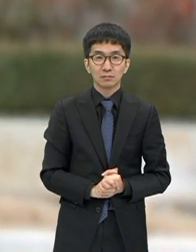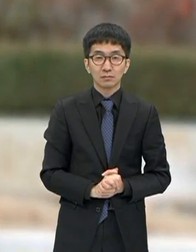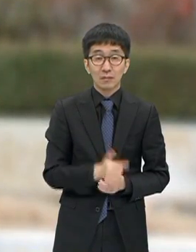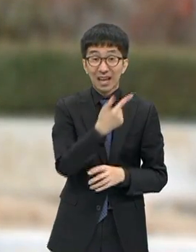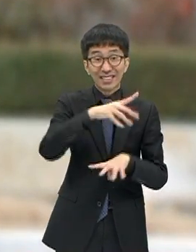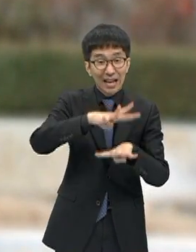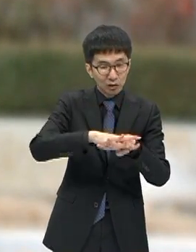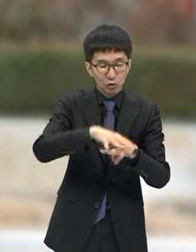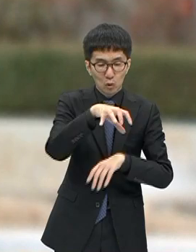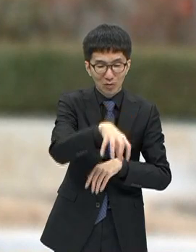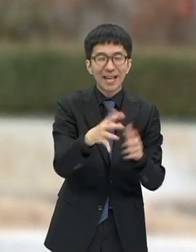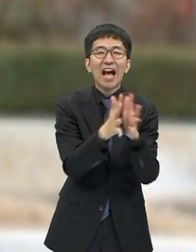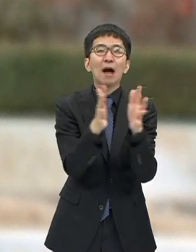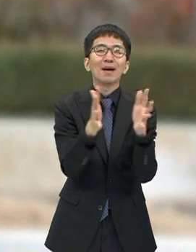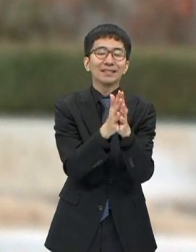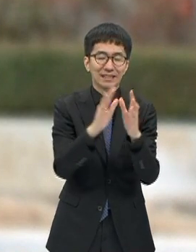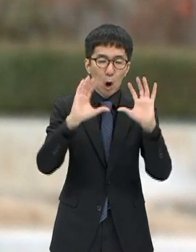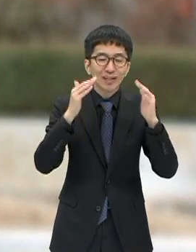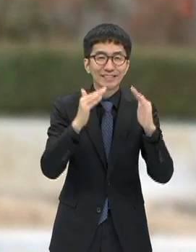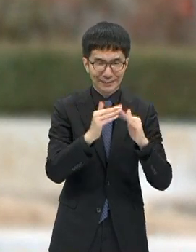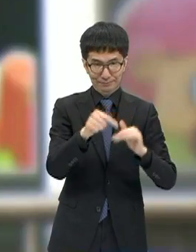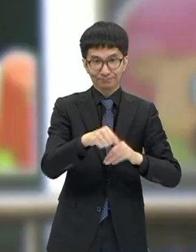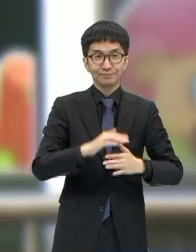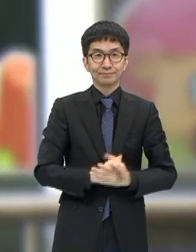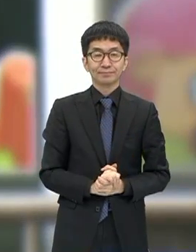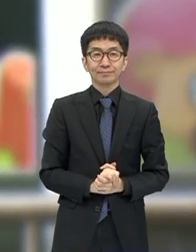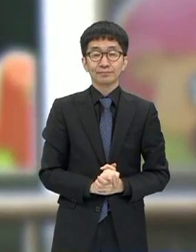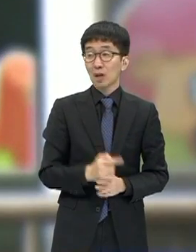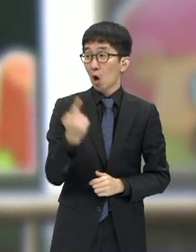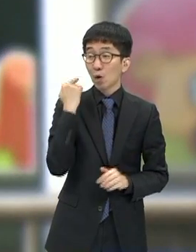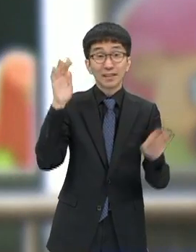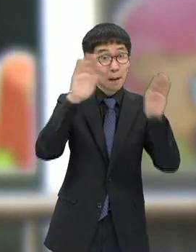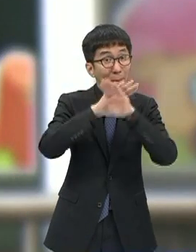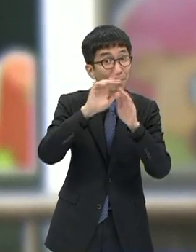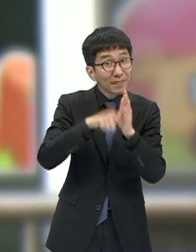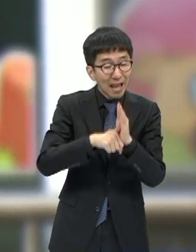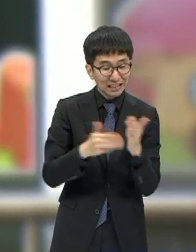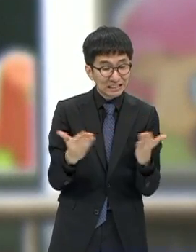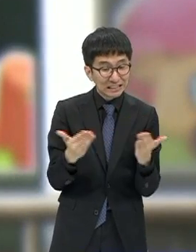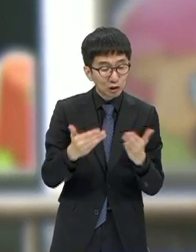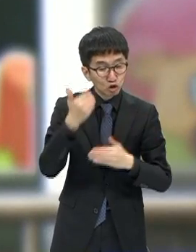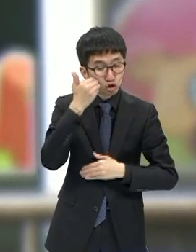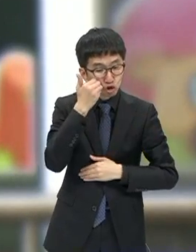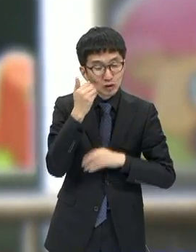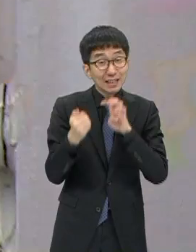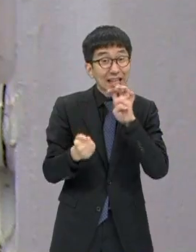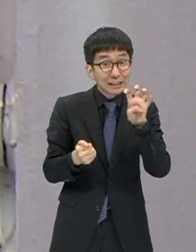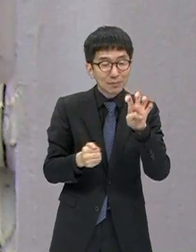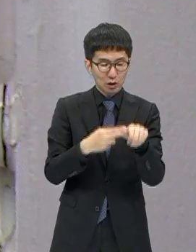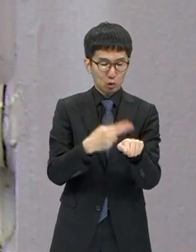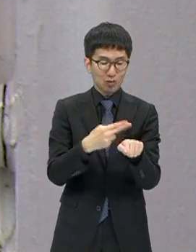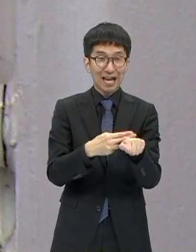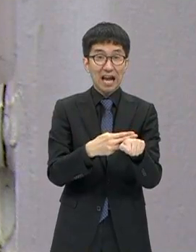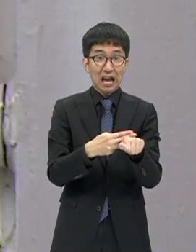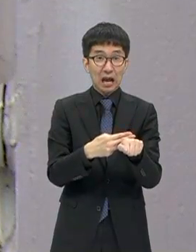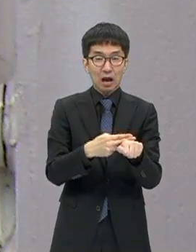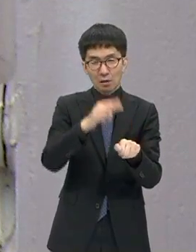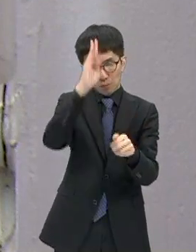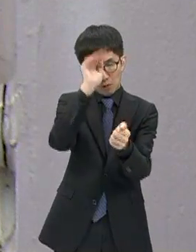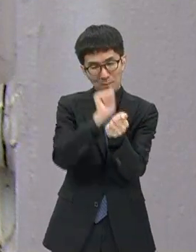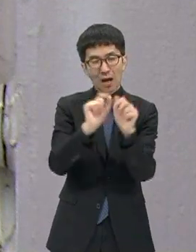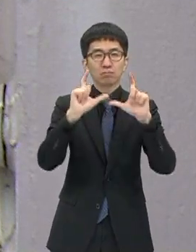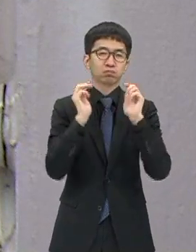대전 서구의 한 아파트 단지 내 어린이집입니다. 어젯밤 이곳에서 근무하는 40대 교사 A씨가 확진 판정을